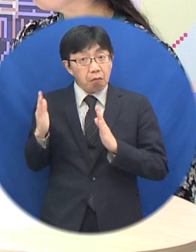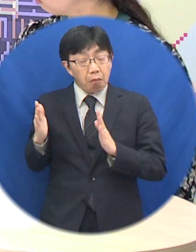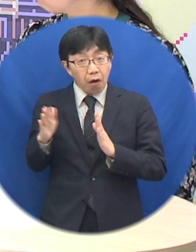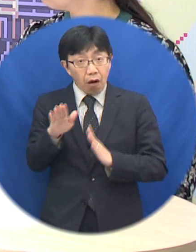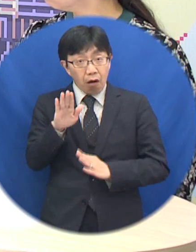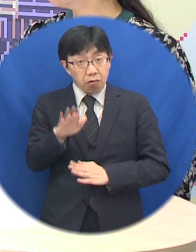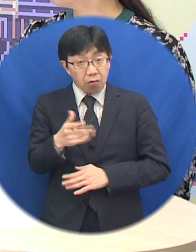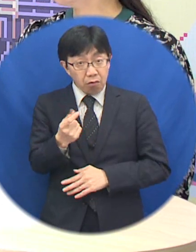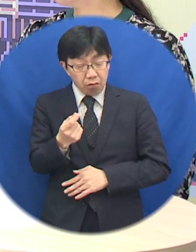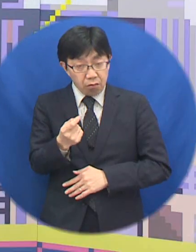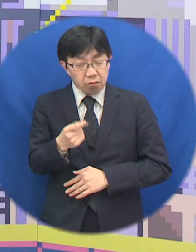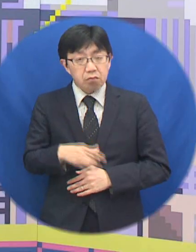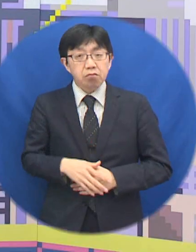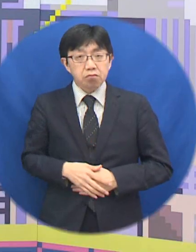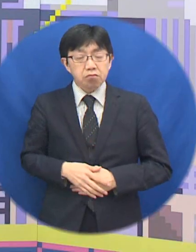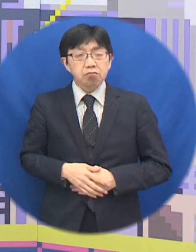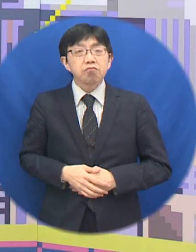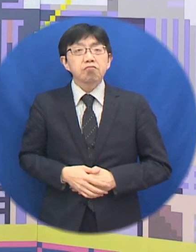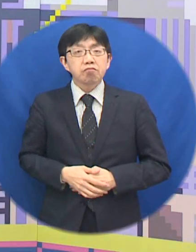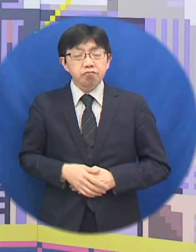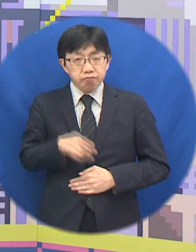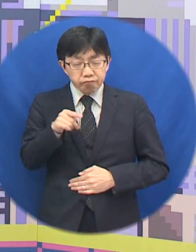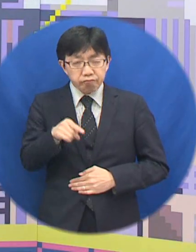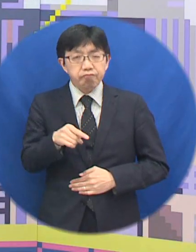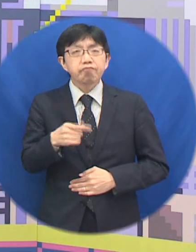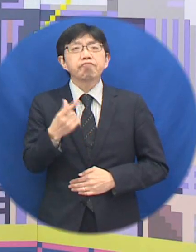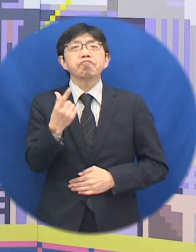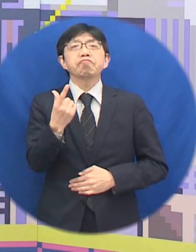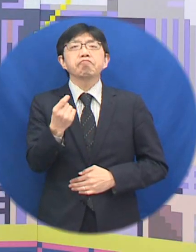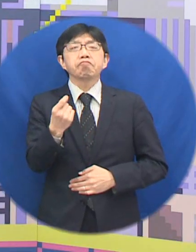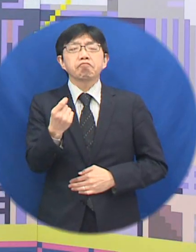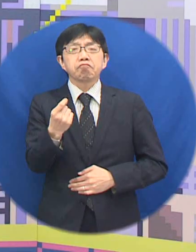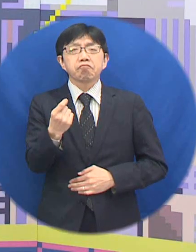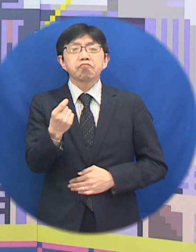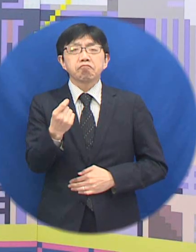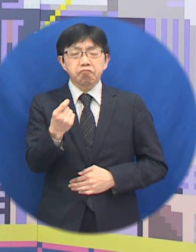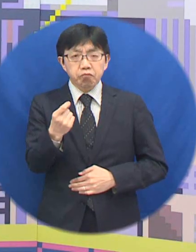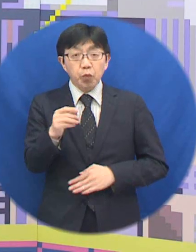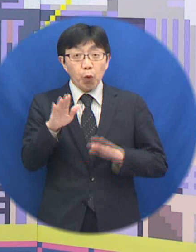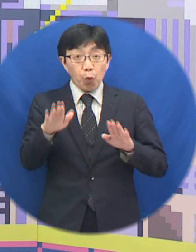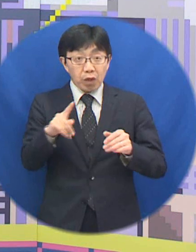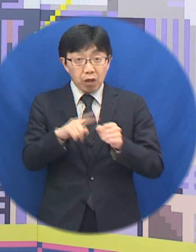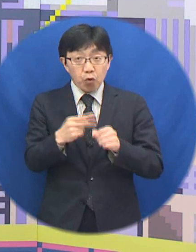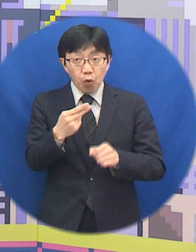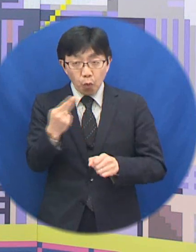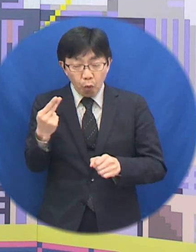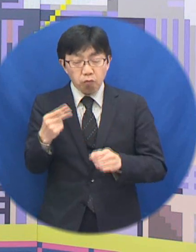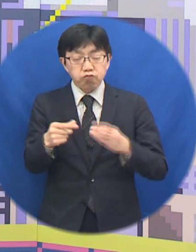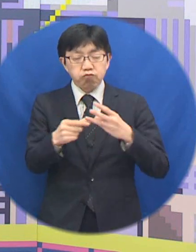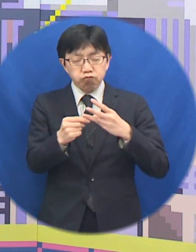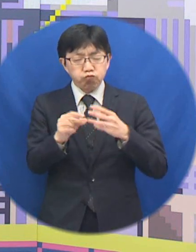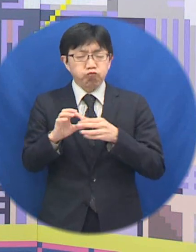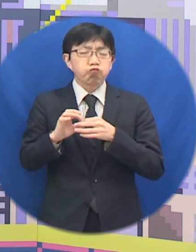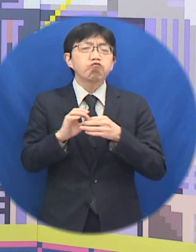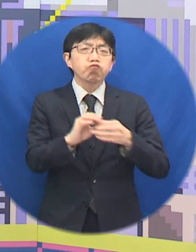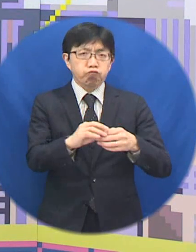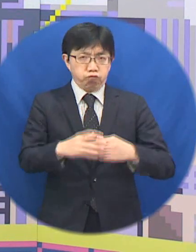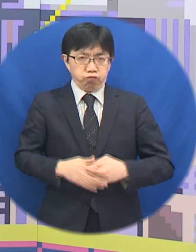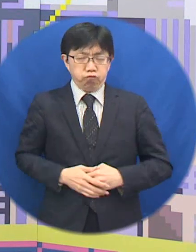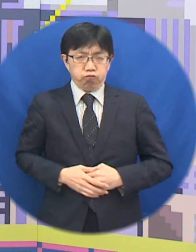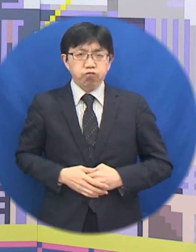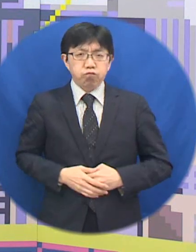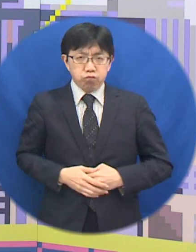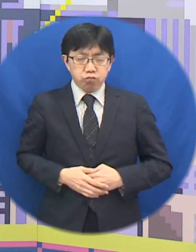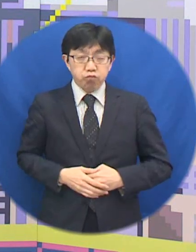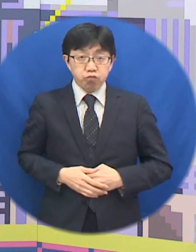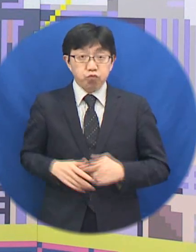なんですか？ はい、これまでも行ってきておりまして、今年度も引き続き行うんですけれども、はい、6月から8